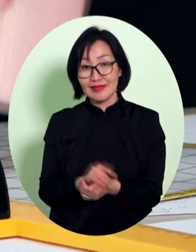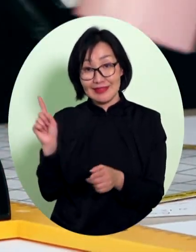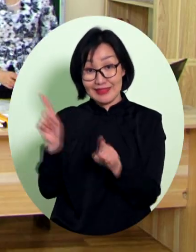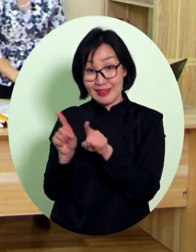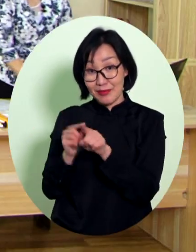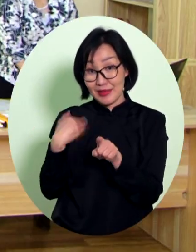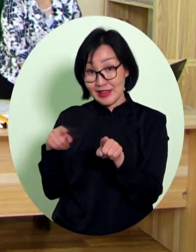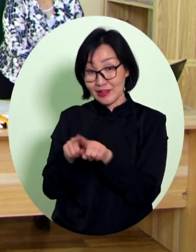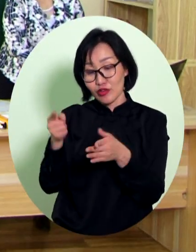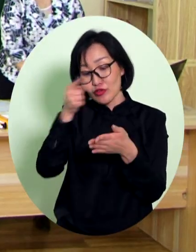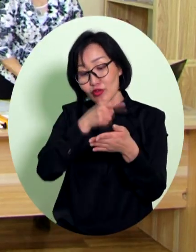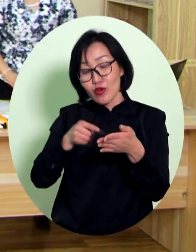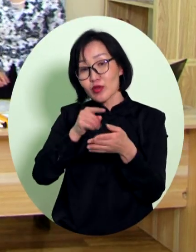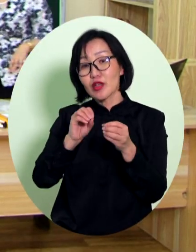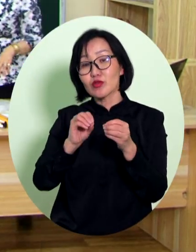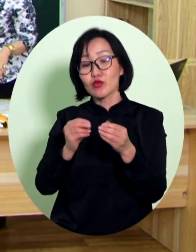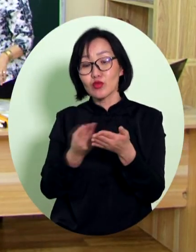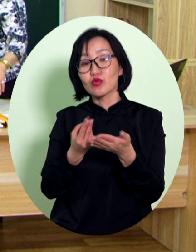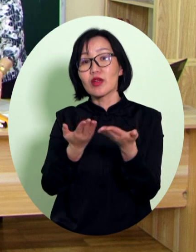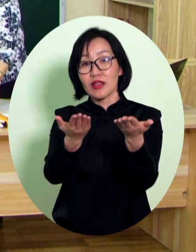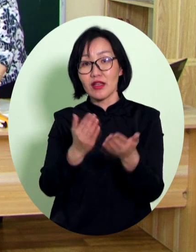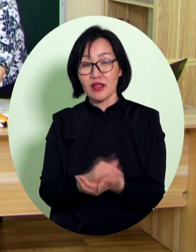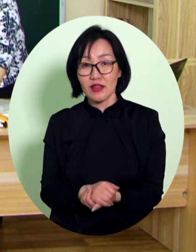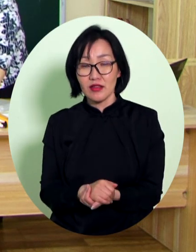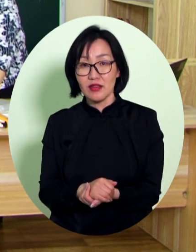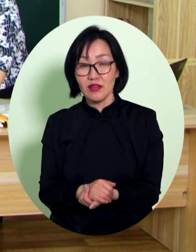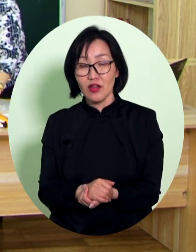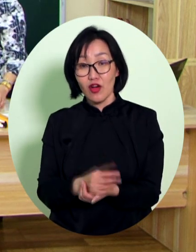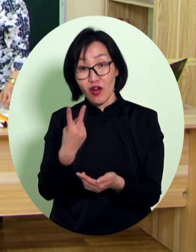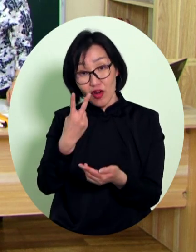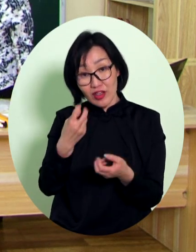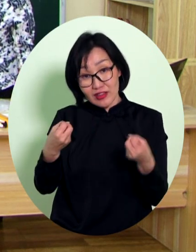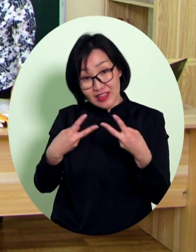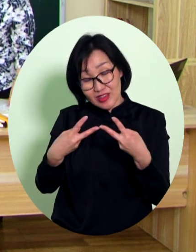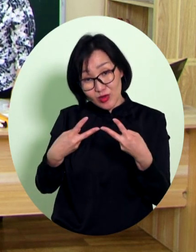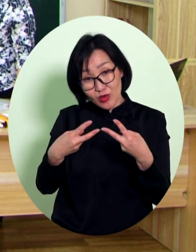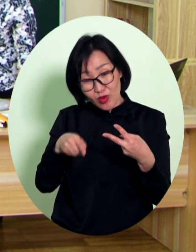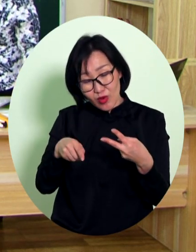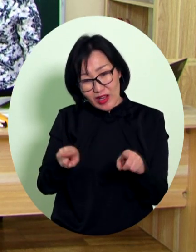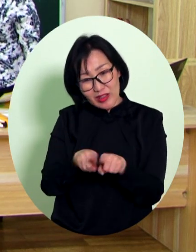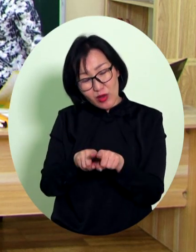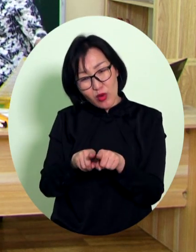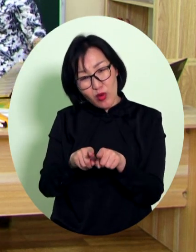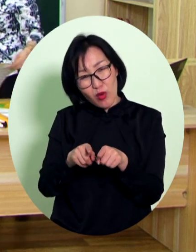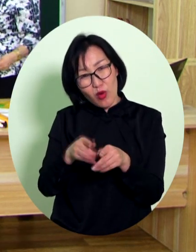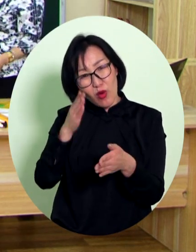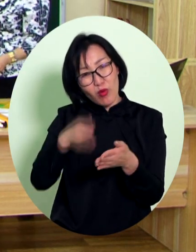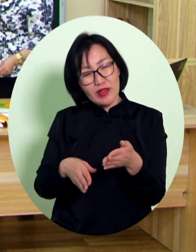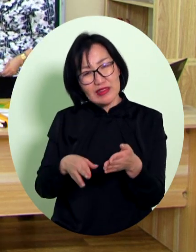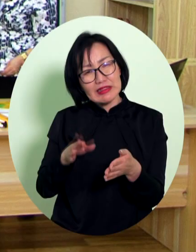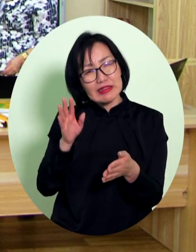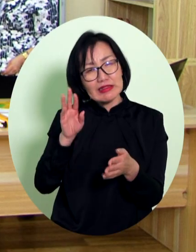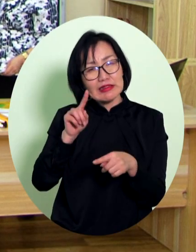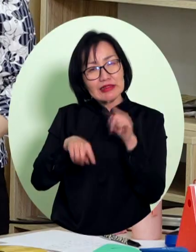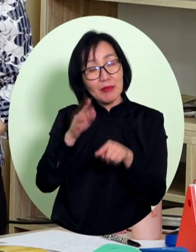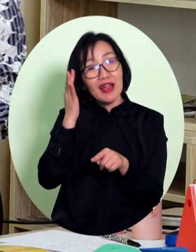зураарай. За, тэгвэл энийг хоёр тэнцүү хуваахдаа ямар арга байна вэ гэвэл тэгш өнцгт ашиглах юм